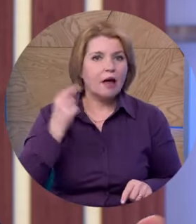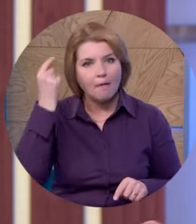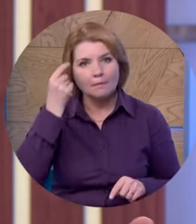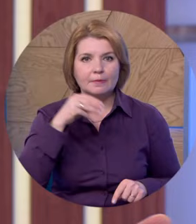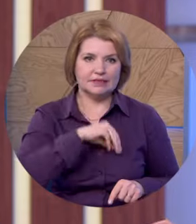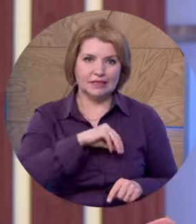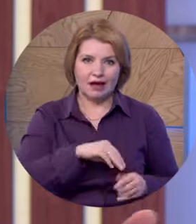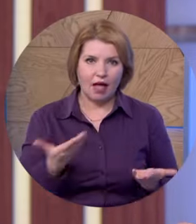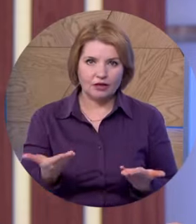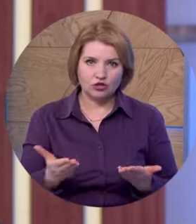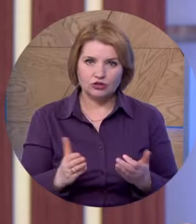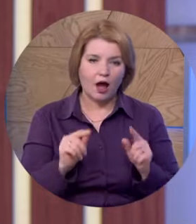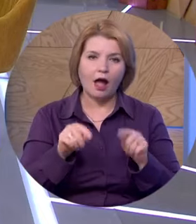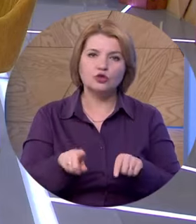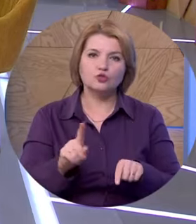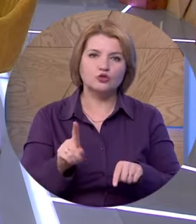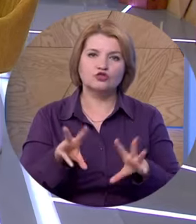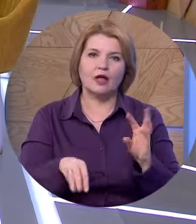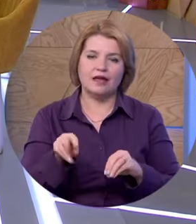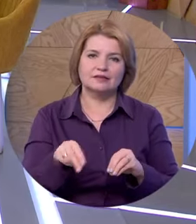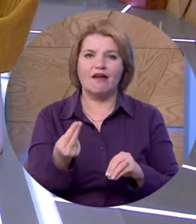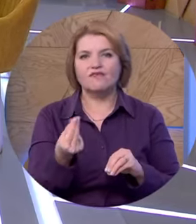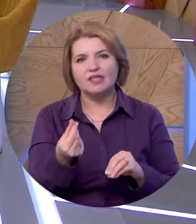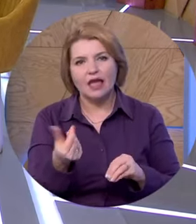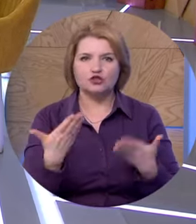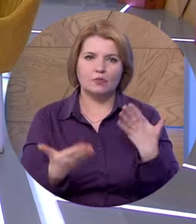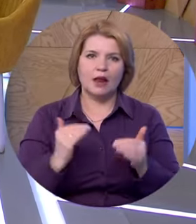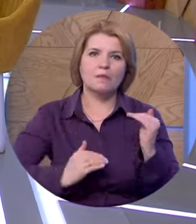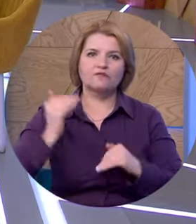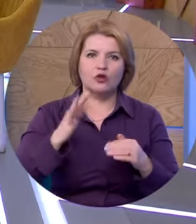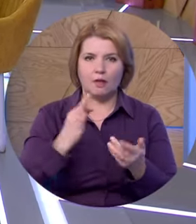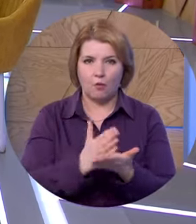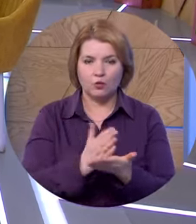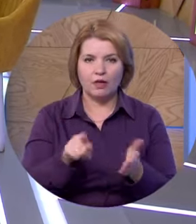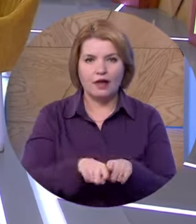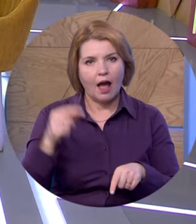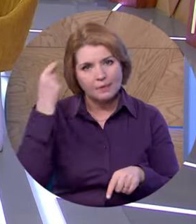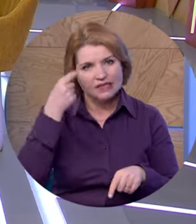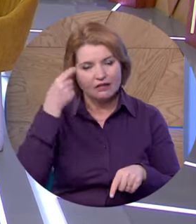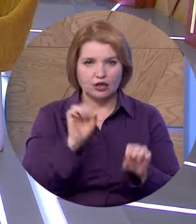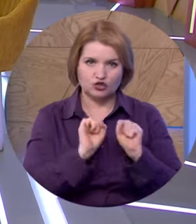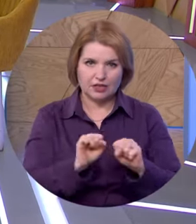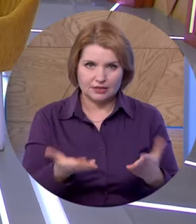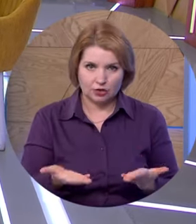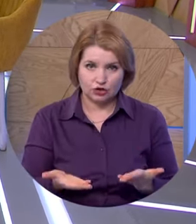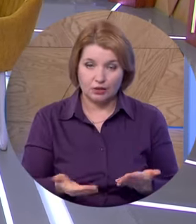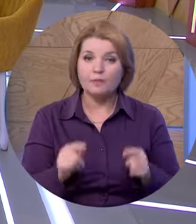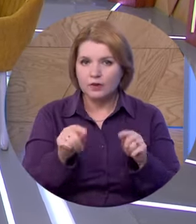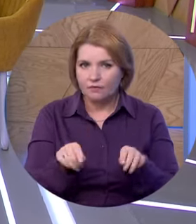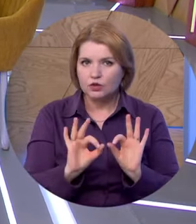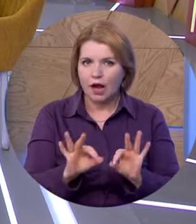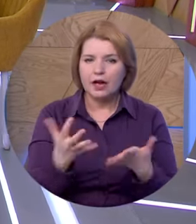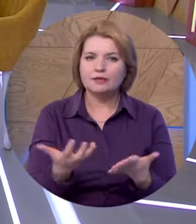приняли, что принято считать выгодой. Денежный эквивалент либо повышение по службе. Это психологическая защита. Ну вот как раз, получается,